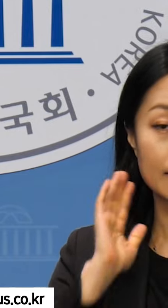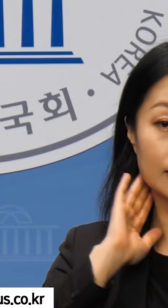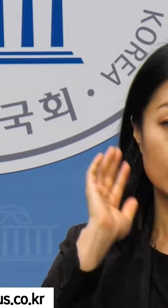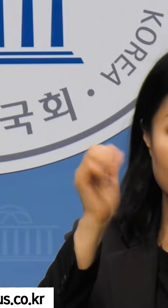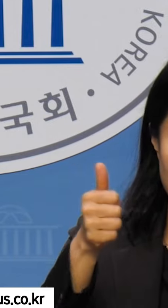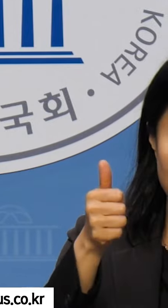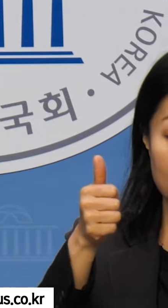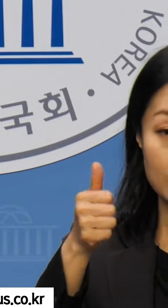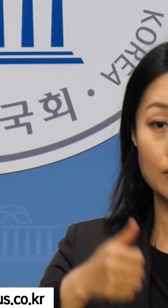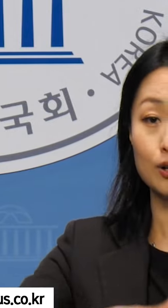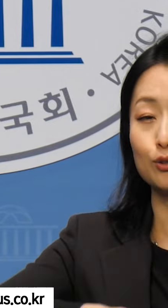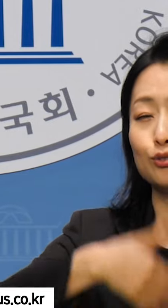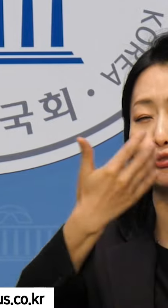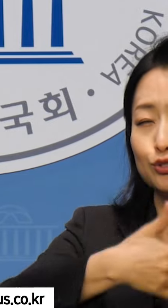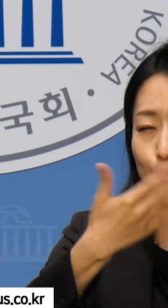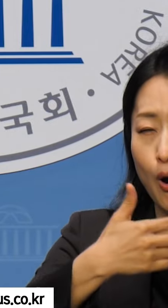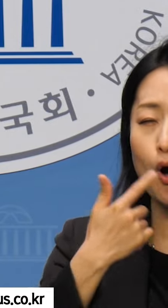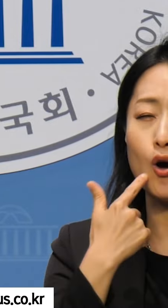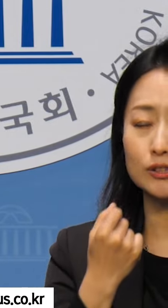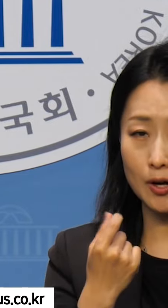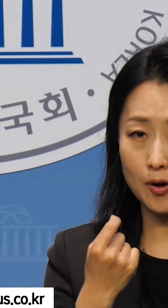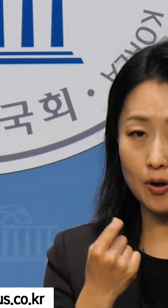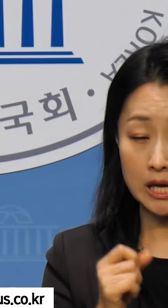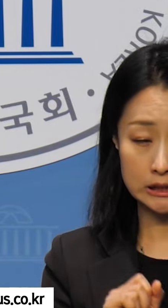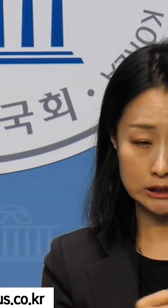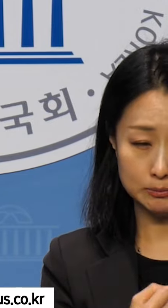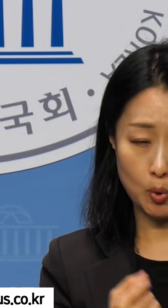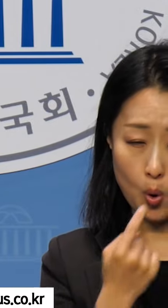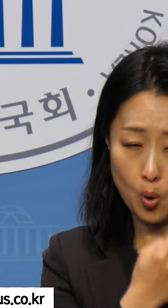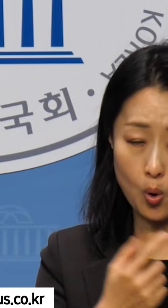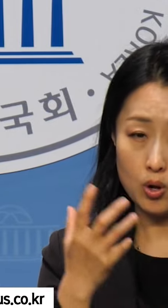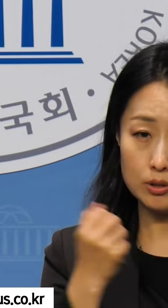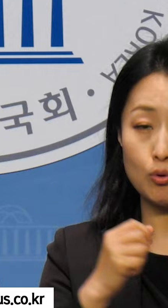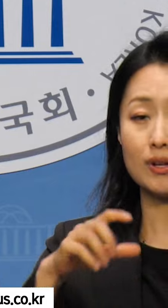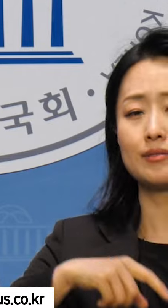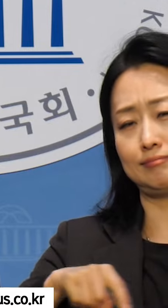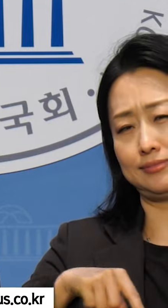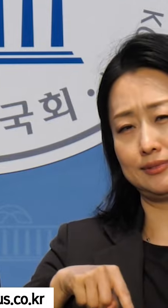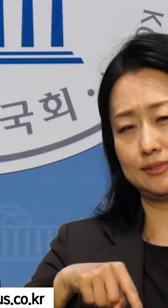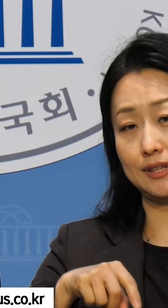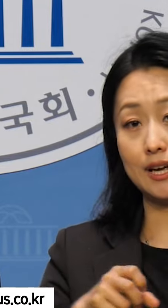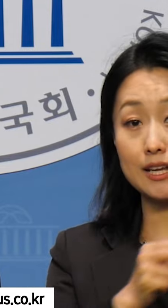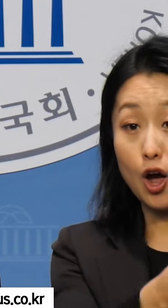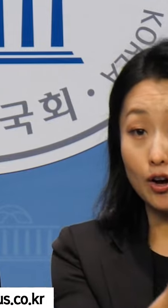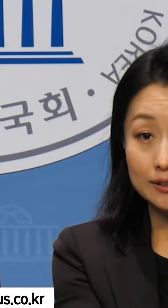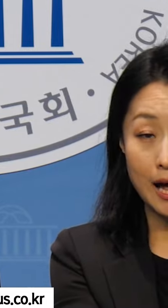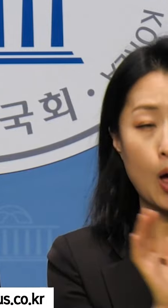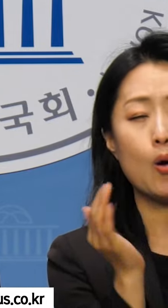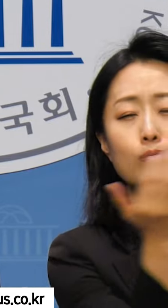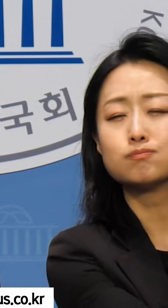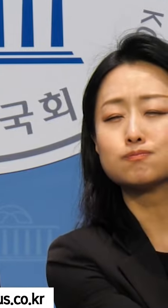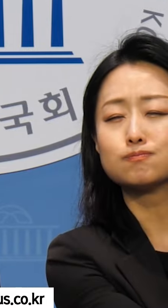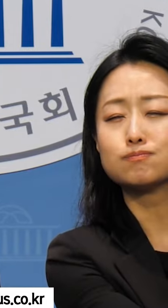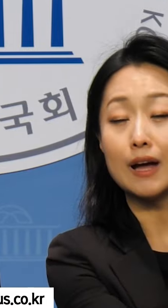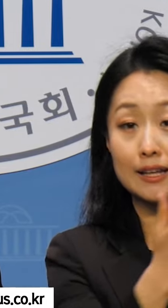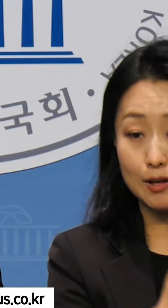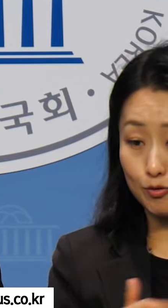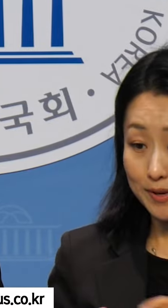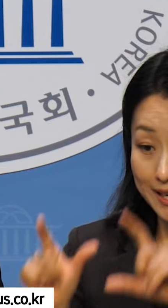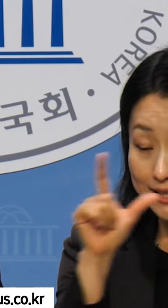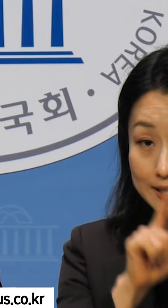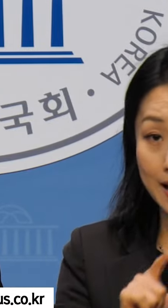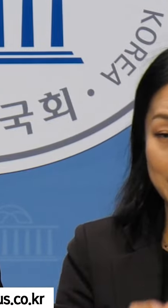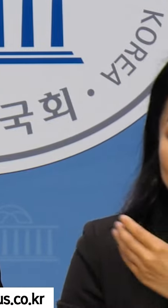대통령은 극우 유튜버나 할 말한 음모론으로 국정을 운영을 하고 정부 여당은 그런 대통령을 감싸고 도느라 국민의